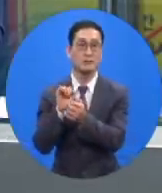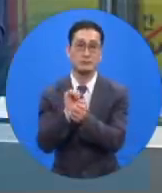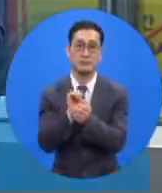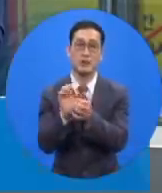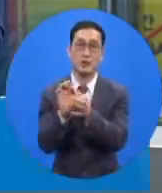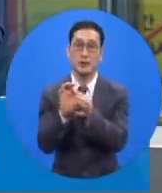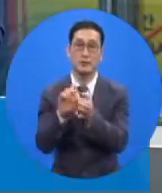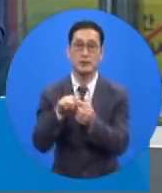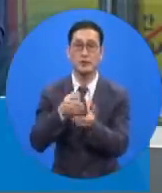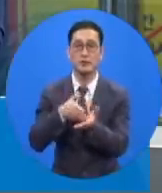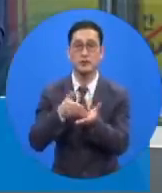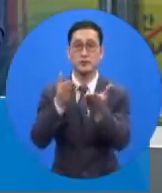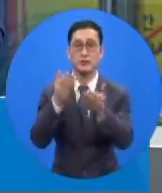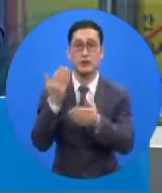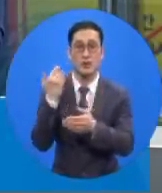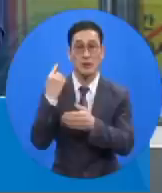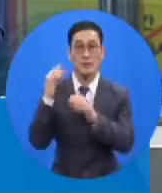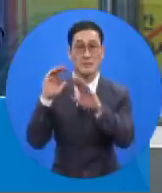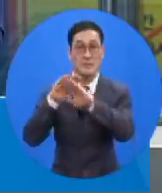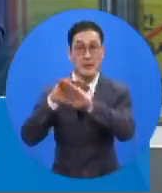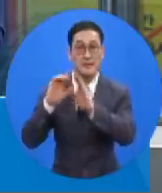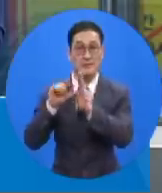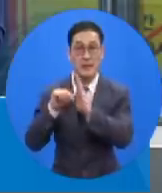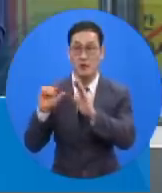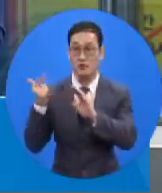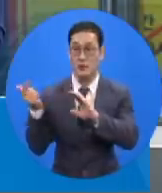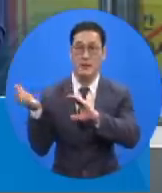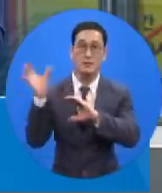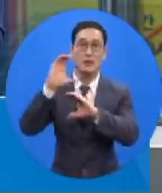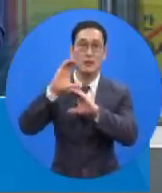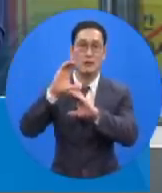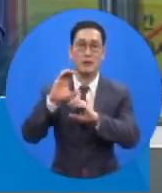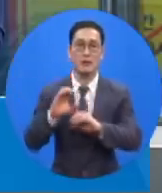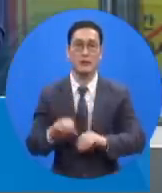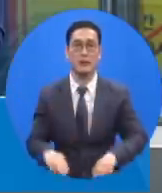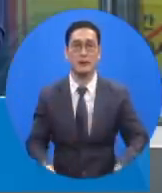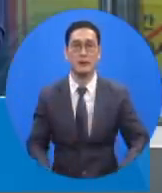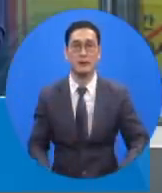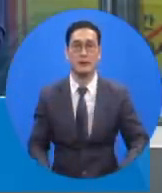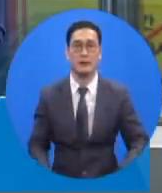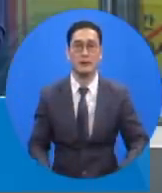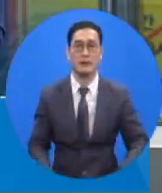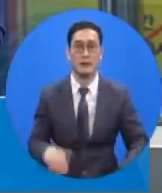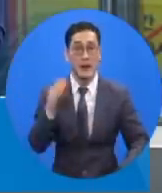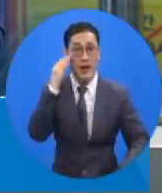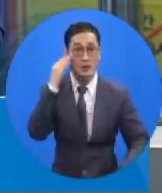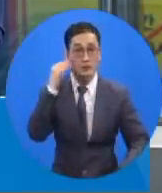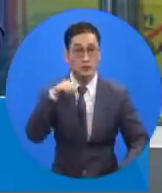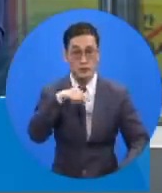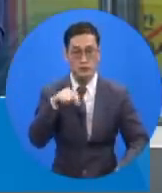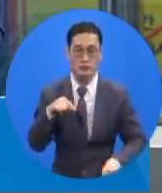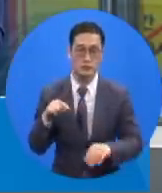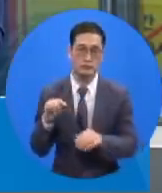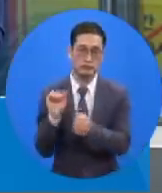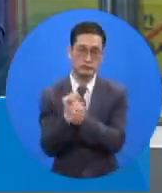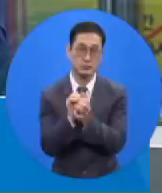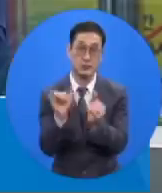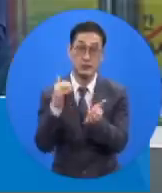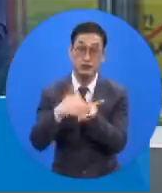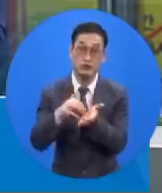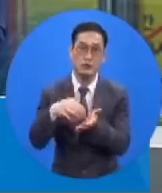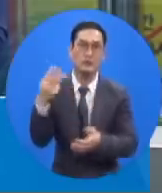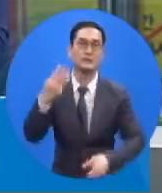보도록 하겠습니다. 밤사이 확진자는 600명 가까이 늘었습니다. 국내 확진자 수는 3,000명에 육박하고